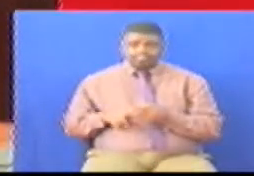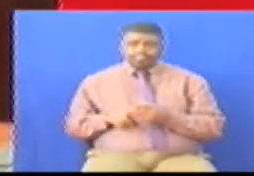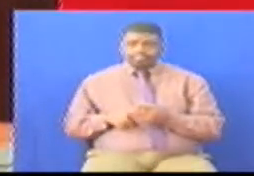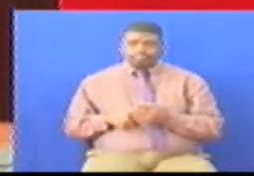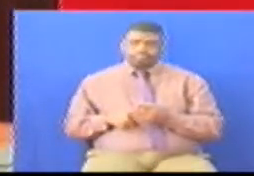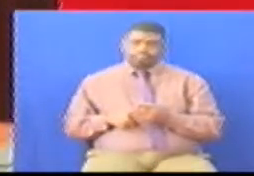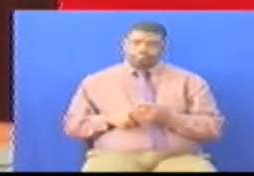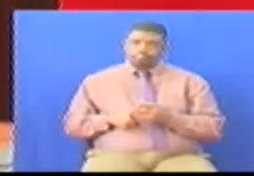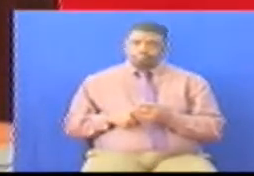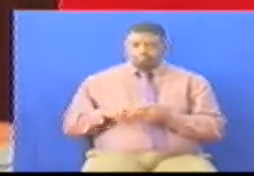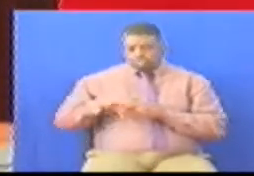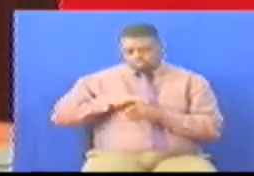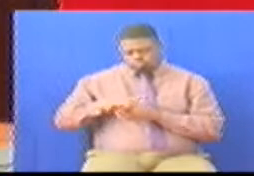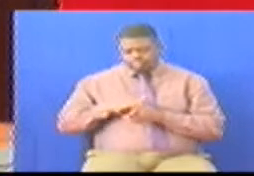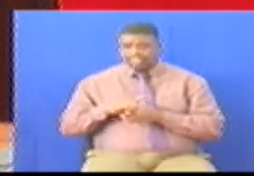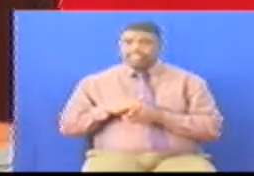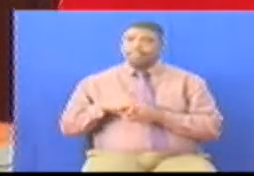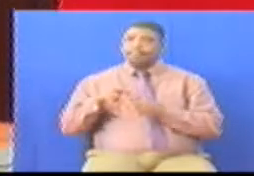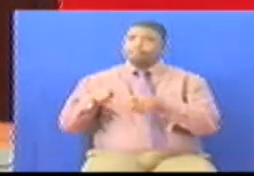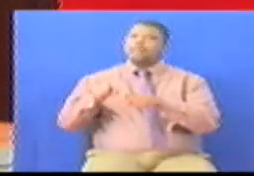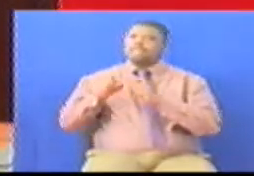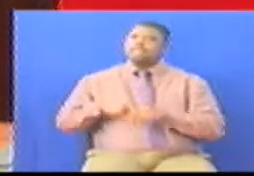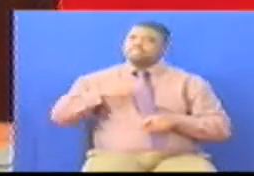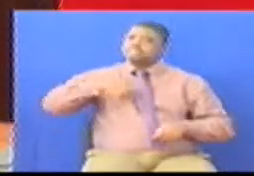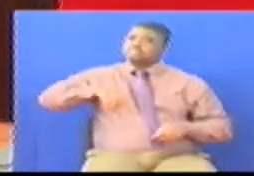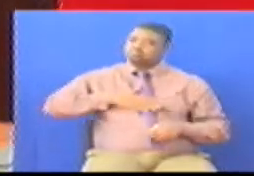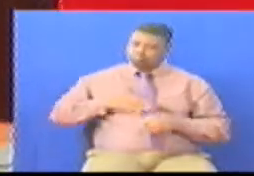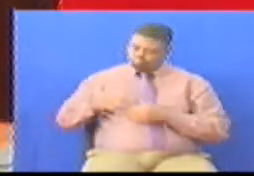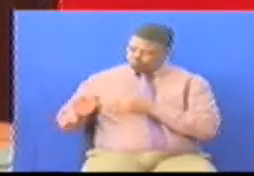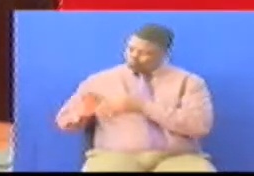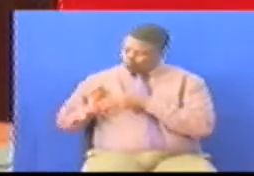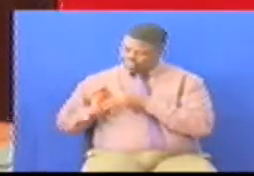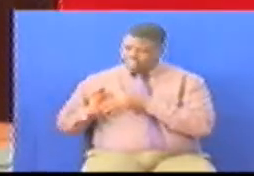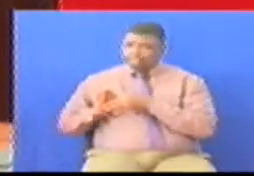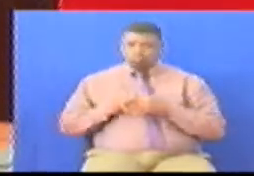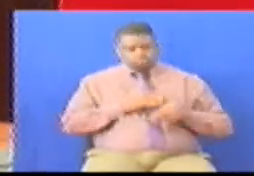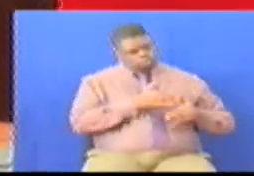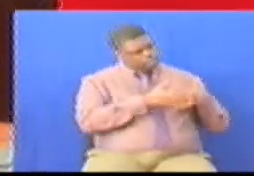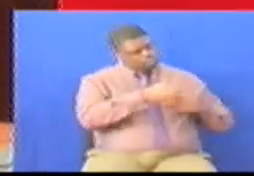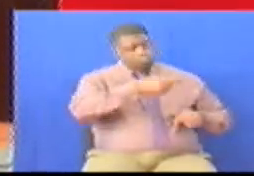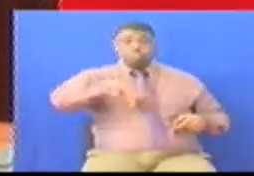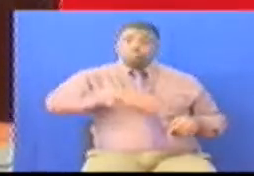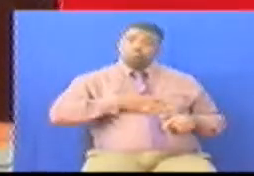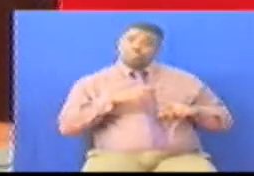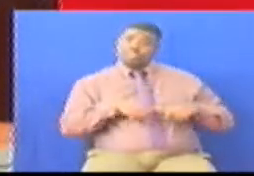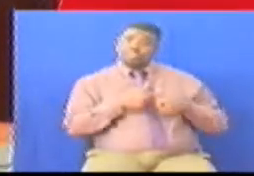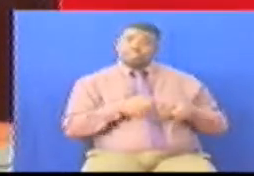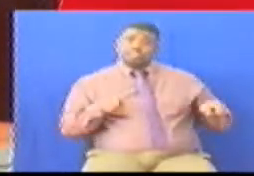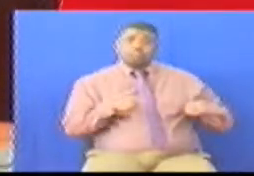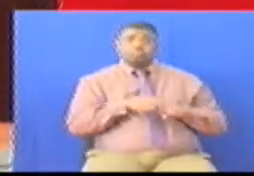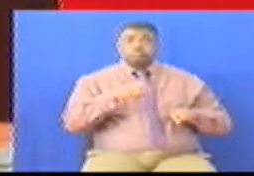country wanatumia bandari zetu kwa ukaribu tuliokuwa nao na ushirikiano wa Jumuiya ya Afrika Mashariki. Lakini wenzetu wa